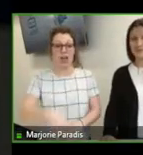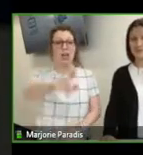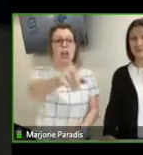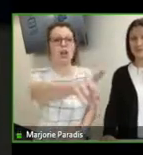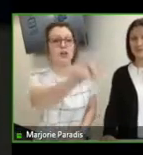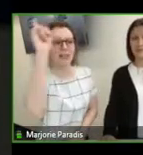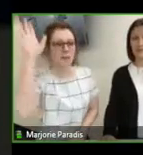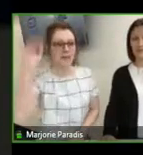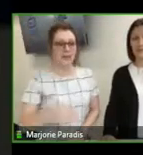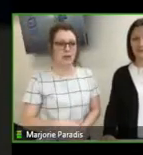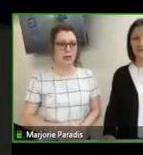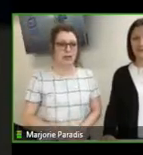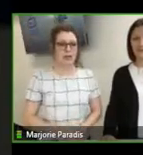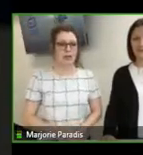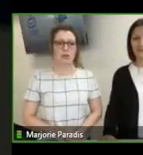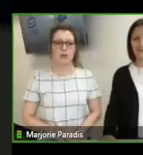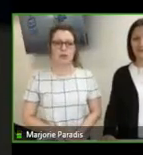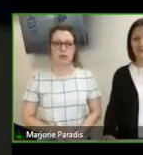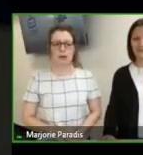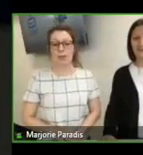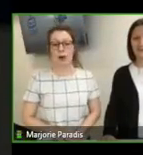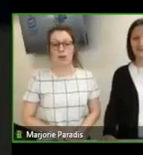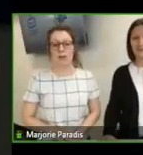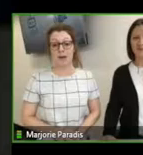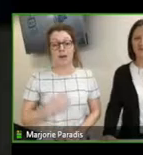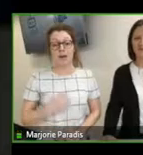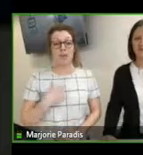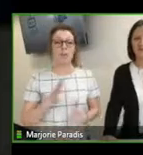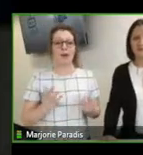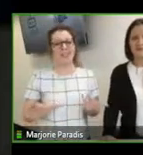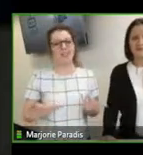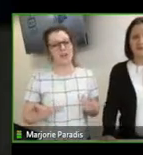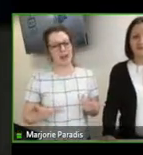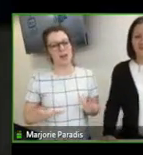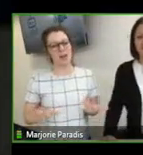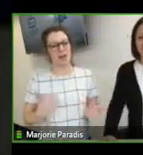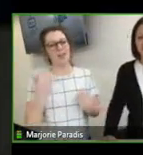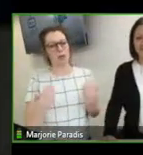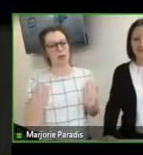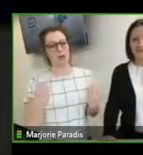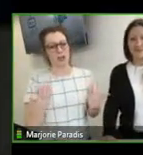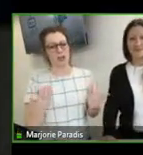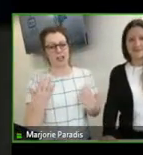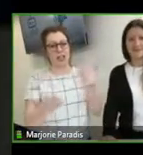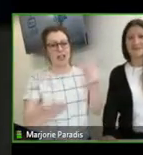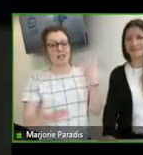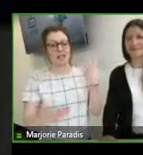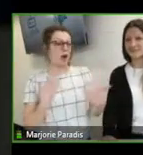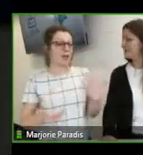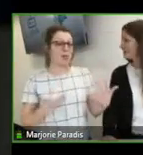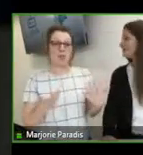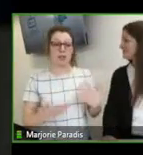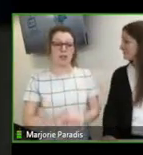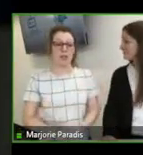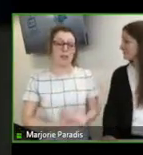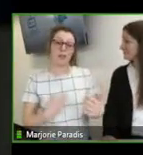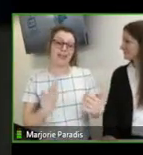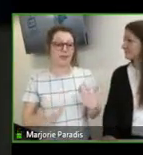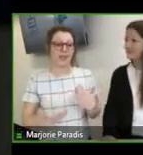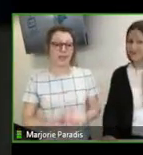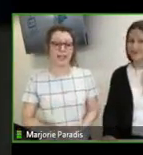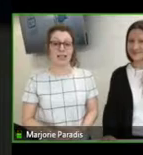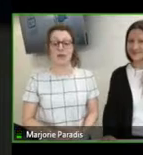parole, lever la main, tu sais, utiliser les outils pour vous faire voir finalement. Puis nous, ben, on va être comme vraiment contente de pouvoir savoir à tout moment ce que